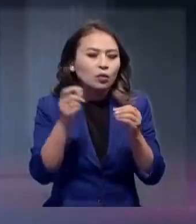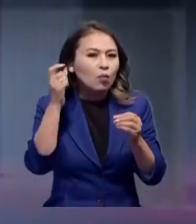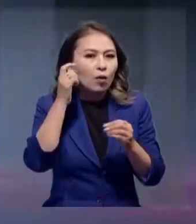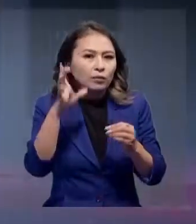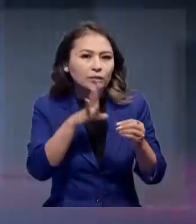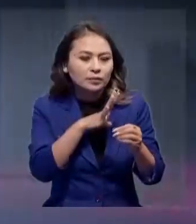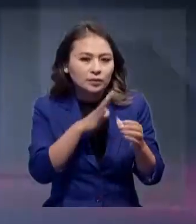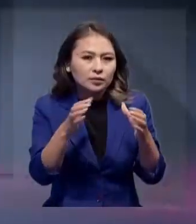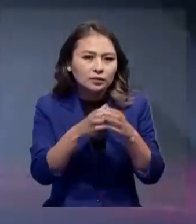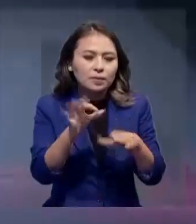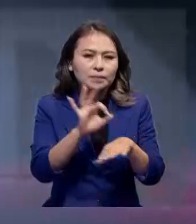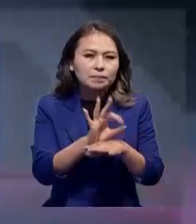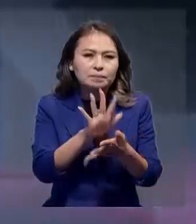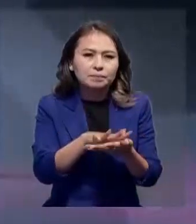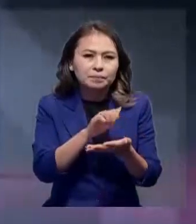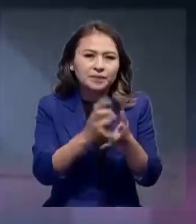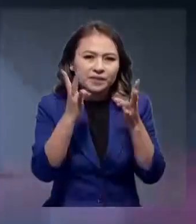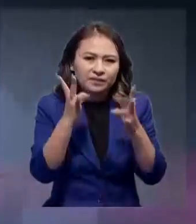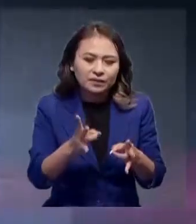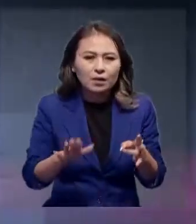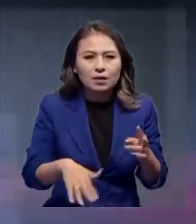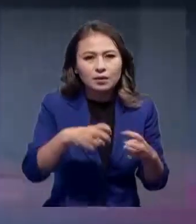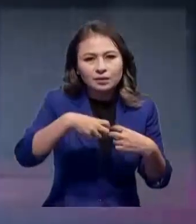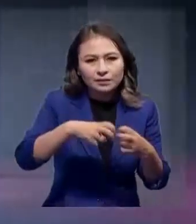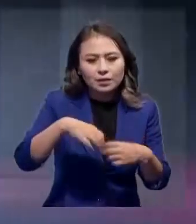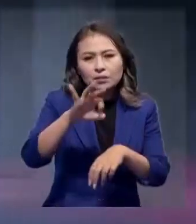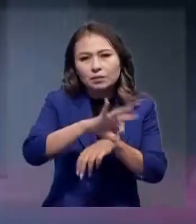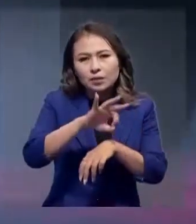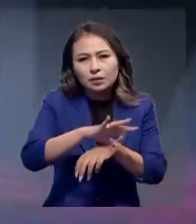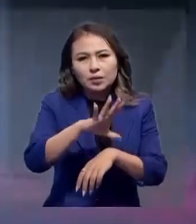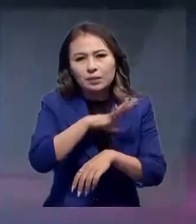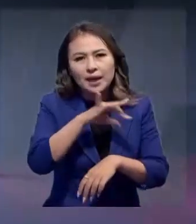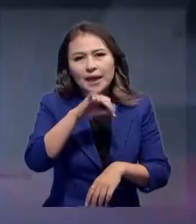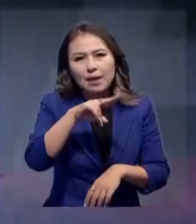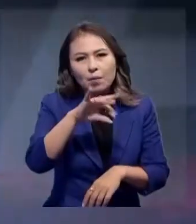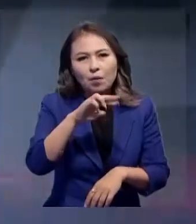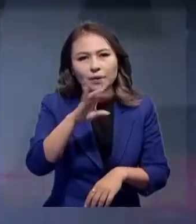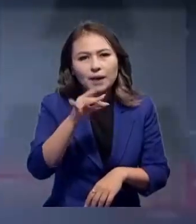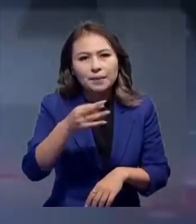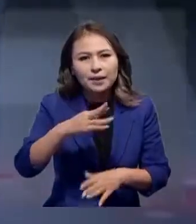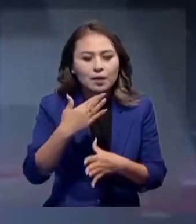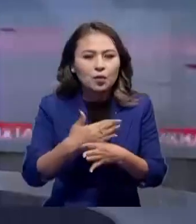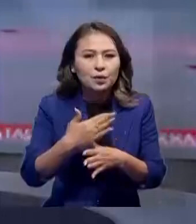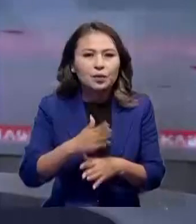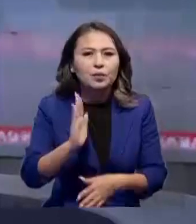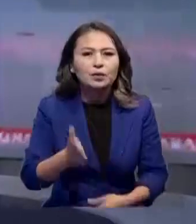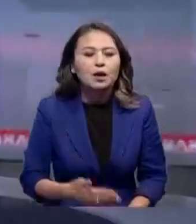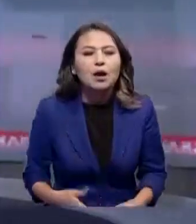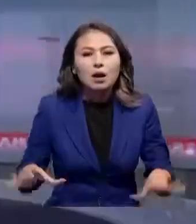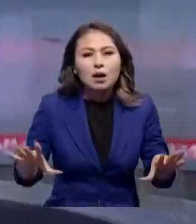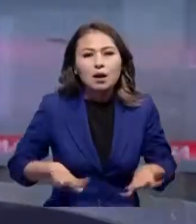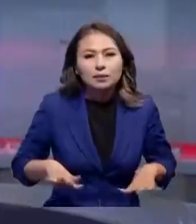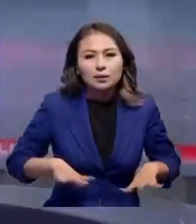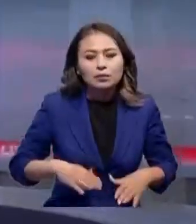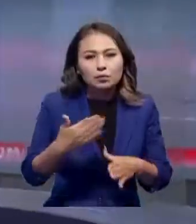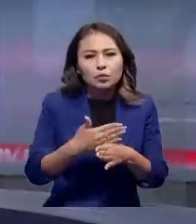болған ұйым сал ауруына шалдыққандар мен буын аурулары бар жандарды иппотерапияның көмегімен емдейді. Атқан